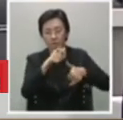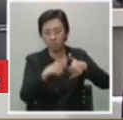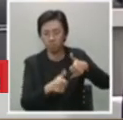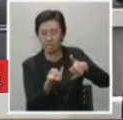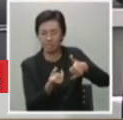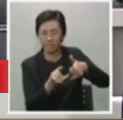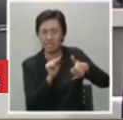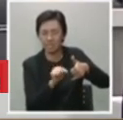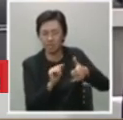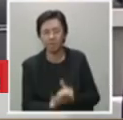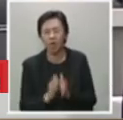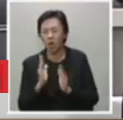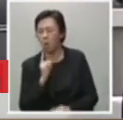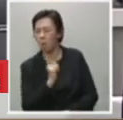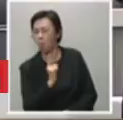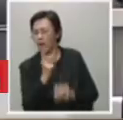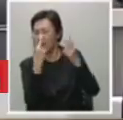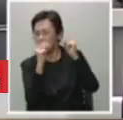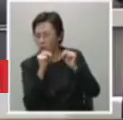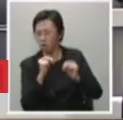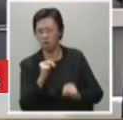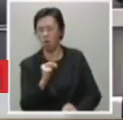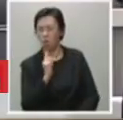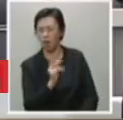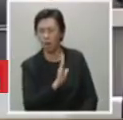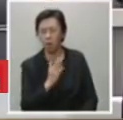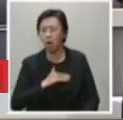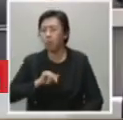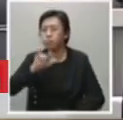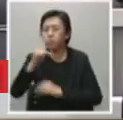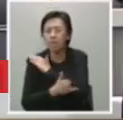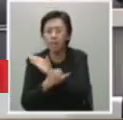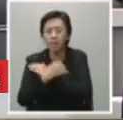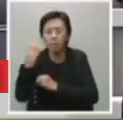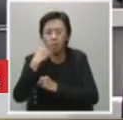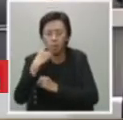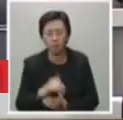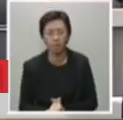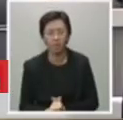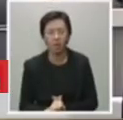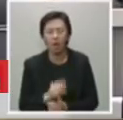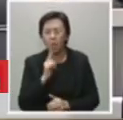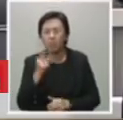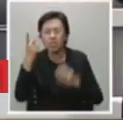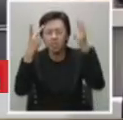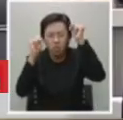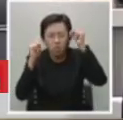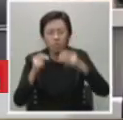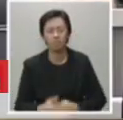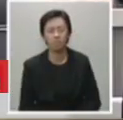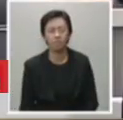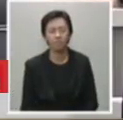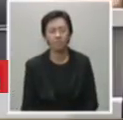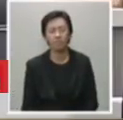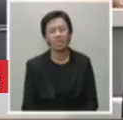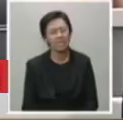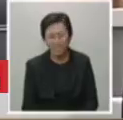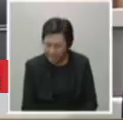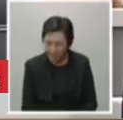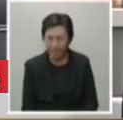มไม่อยากให้มีใครมาด่าว่านายกรัฐมนตรีผมไปต่างประเทศหลายครั้งเวลาก็พูดถึงท่านนายก